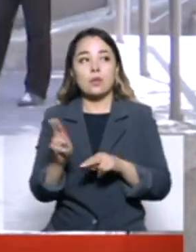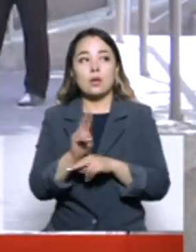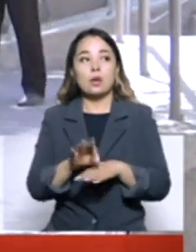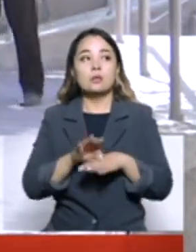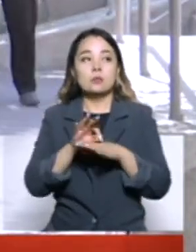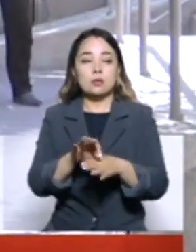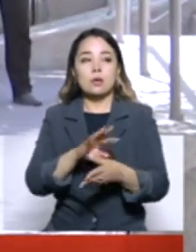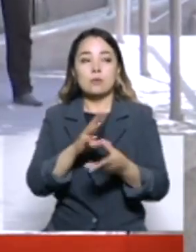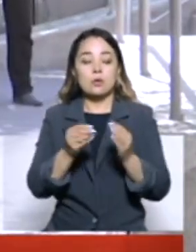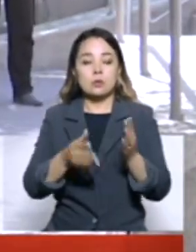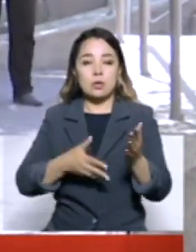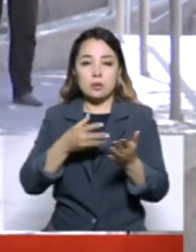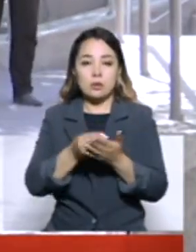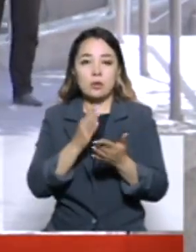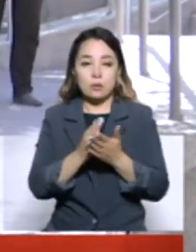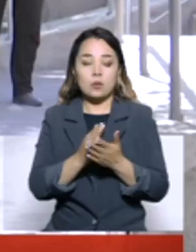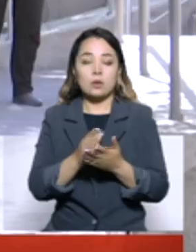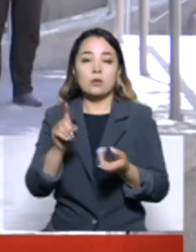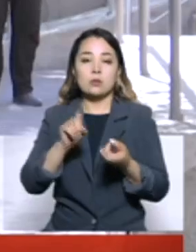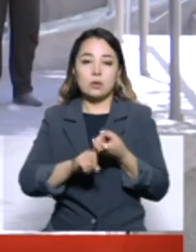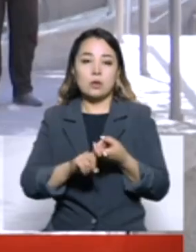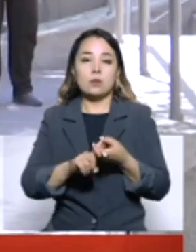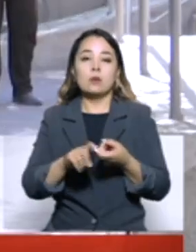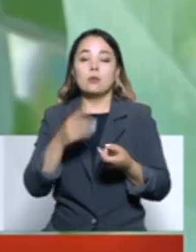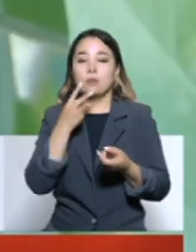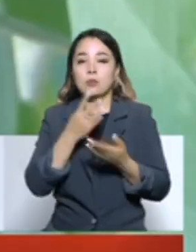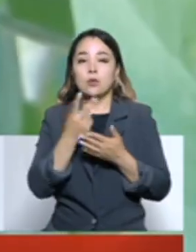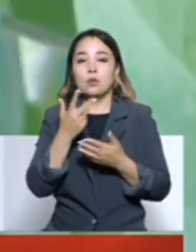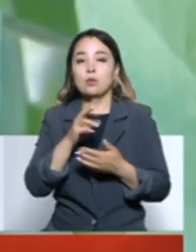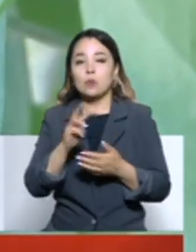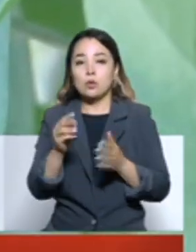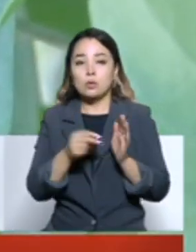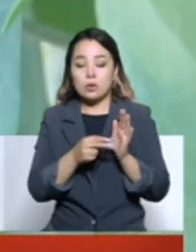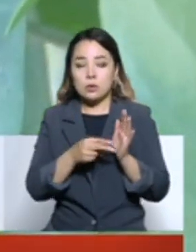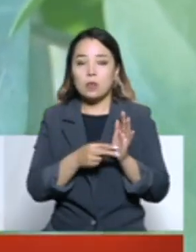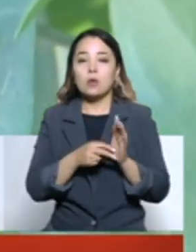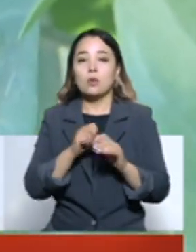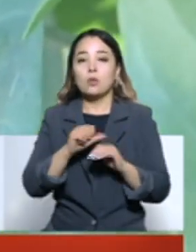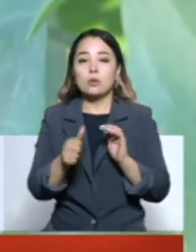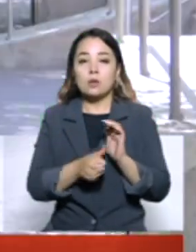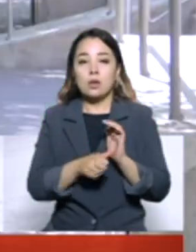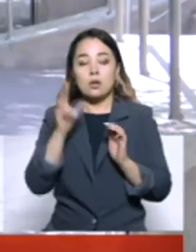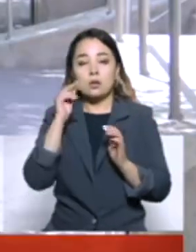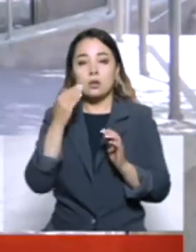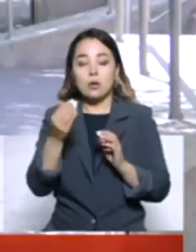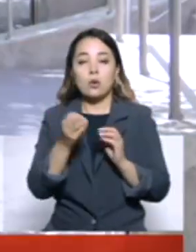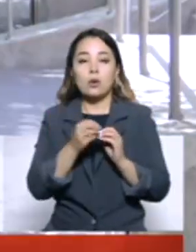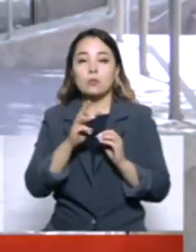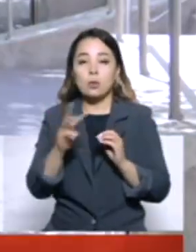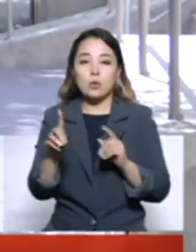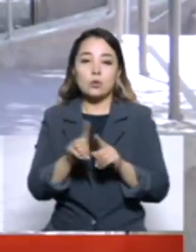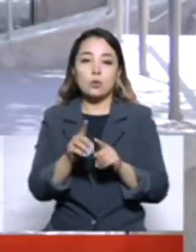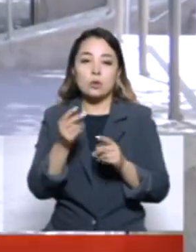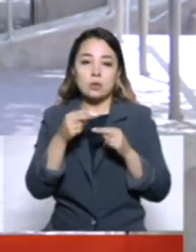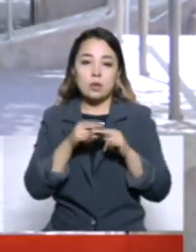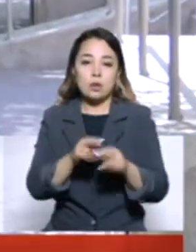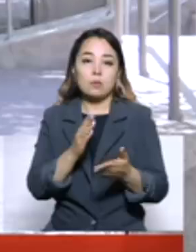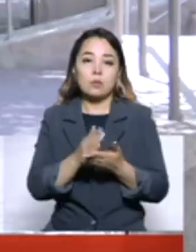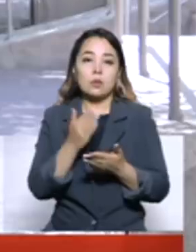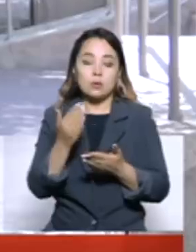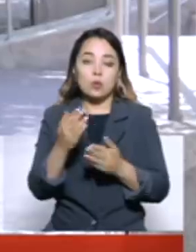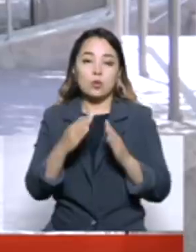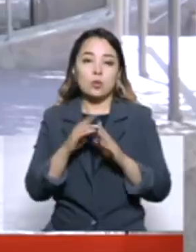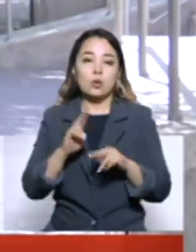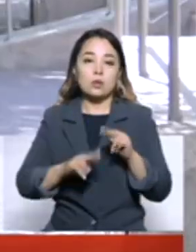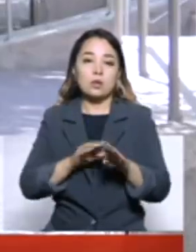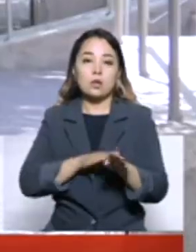ремонтқа қаражат бөлінді, қор арқылы 3 миллионнан, 16-сына 20 миллионнан, 10 миллионнан қаражат бөлінетін болды. Үй салуға,